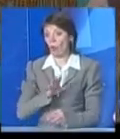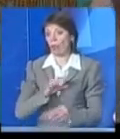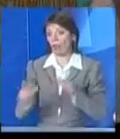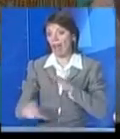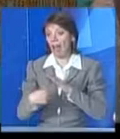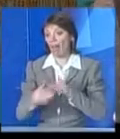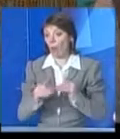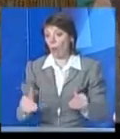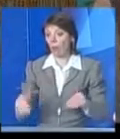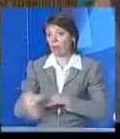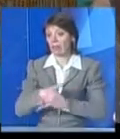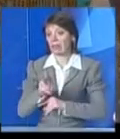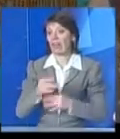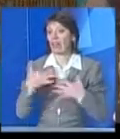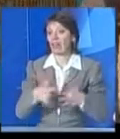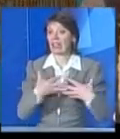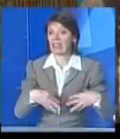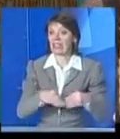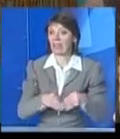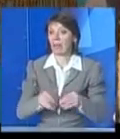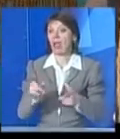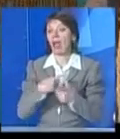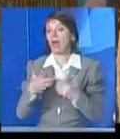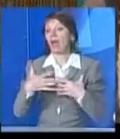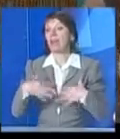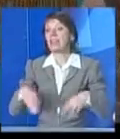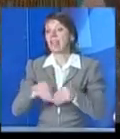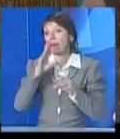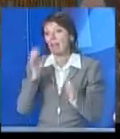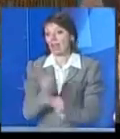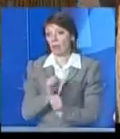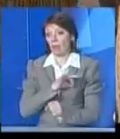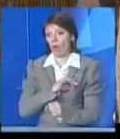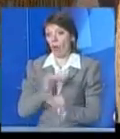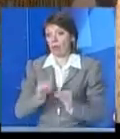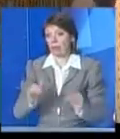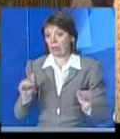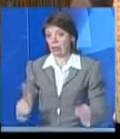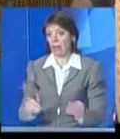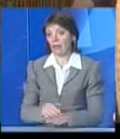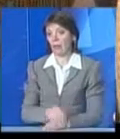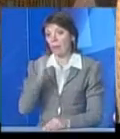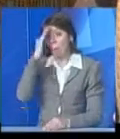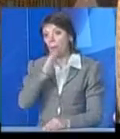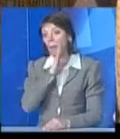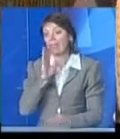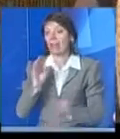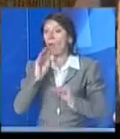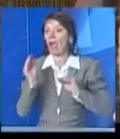потребують допомоги, які втратили сім'ї або сім'ї неспроможні виховувати сім'ю, ухиляються батьки від